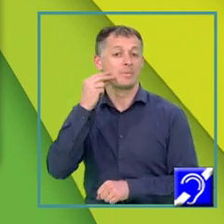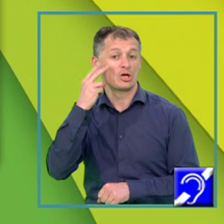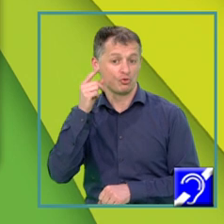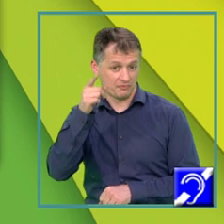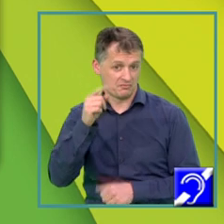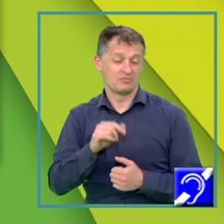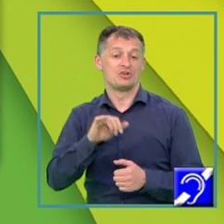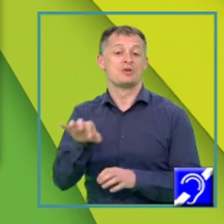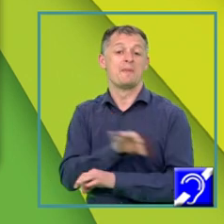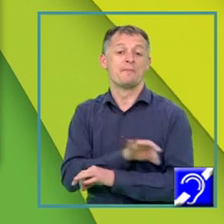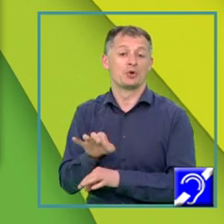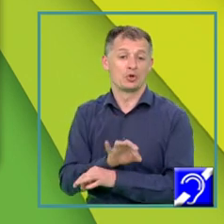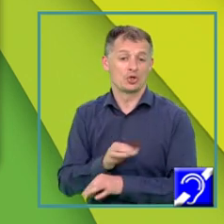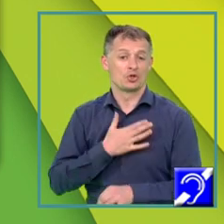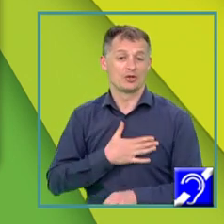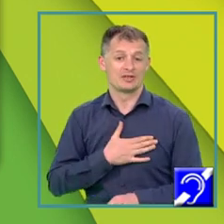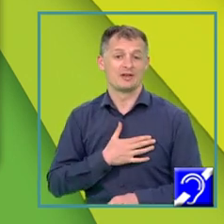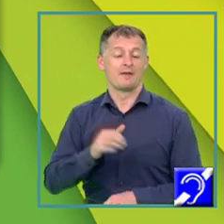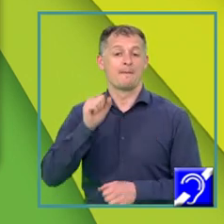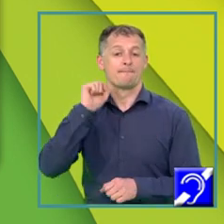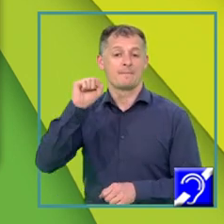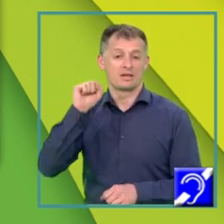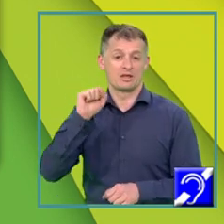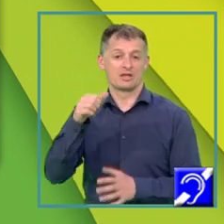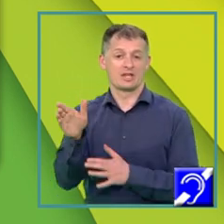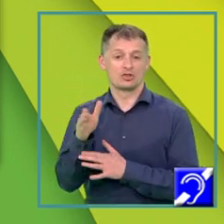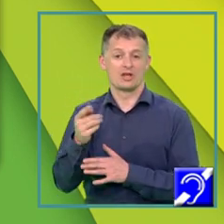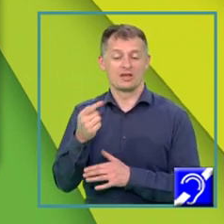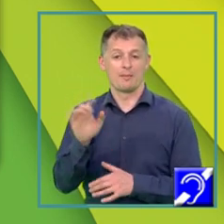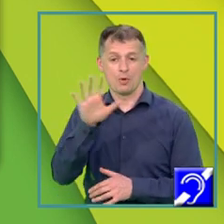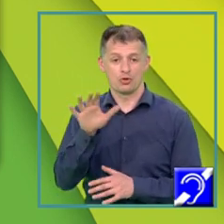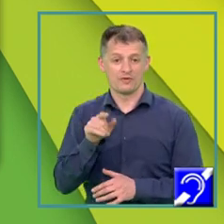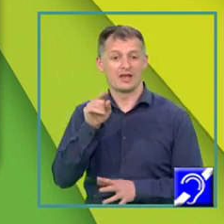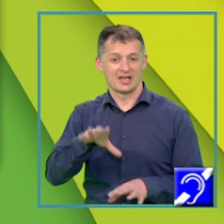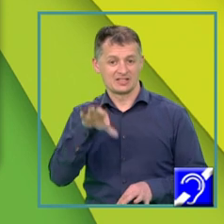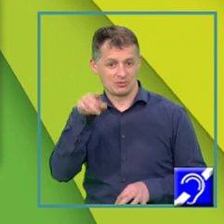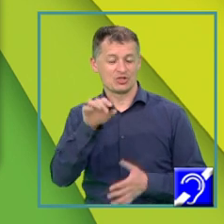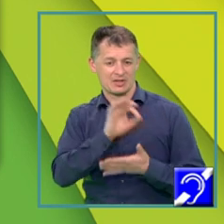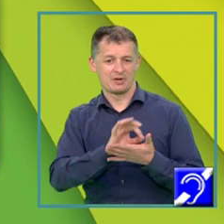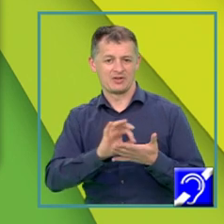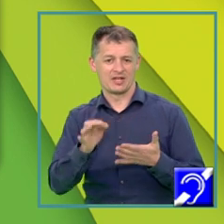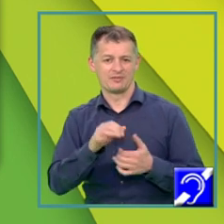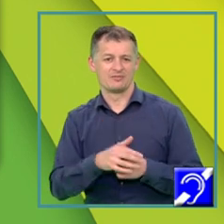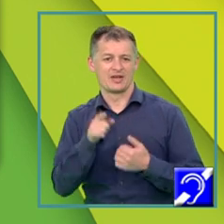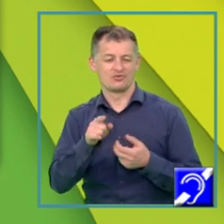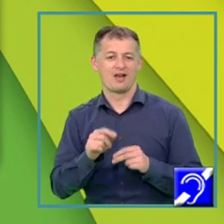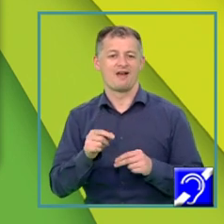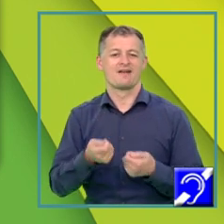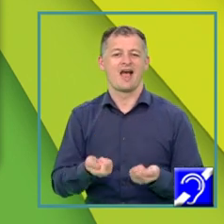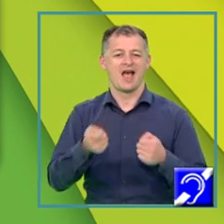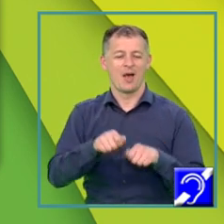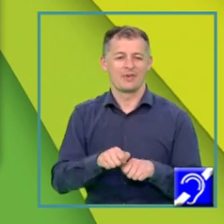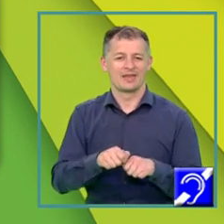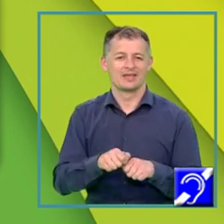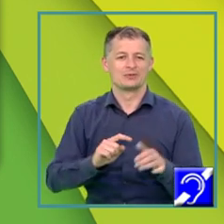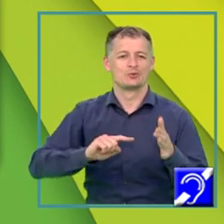proiectul Dorințele Partidei Naționale din Moldova. Vom regăsi această prevedere. Și așa am încheiat subiectul